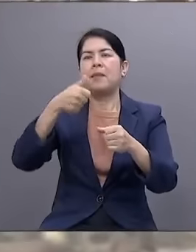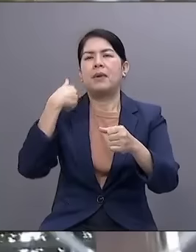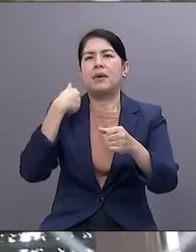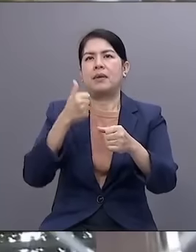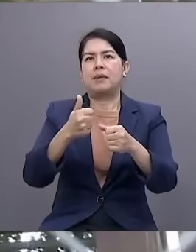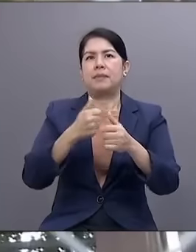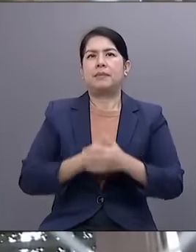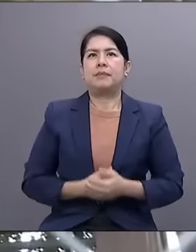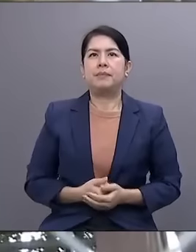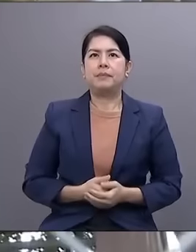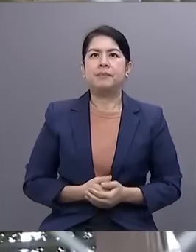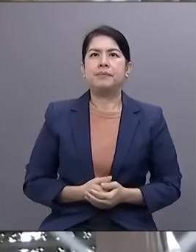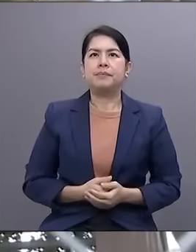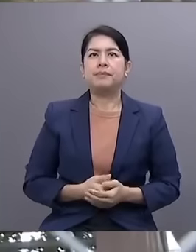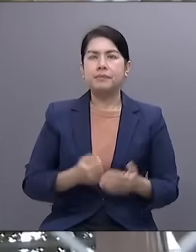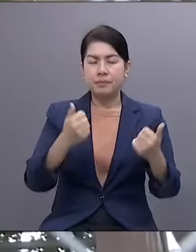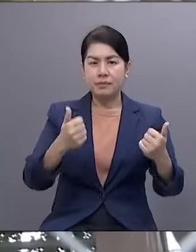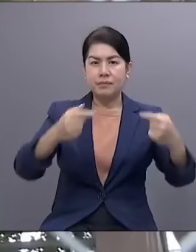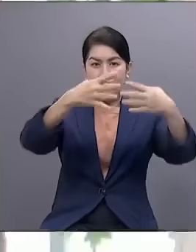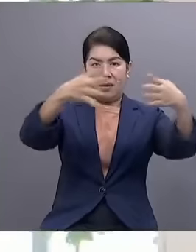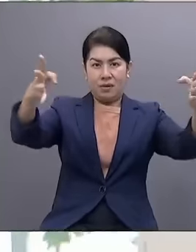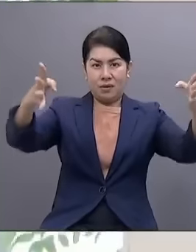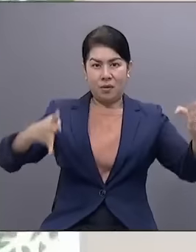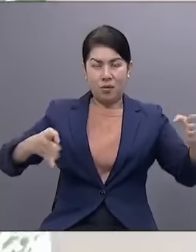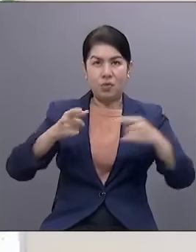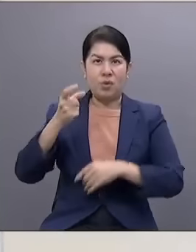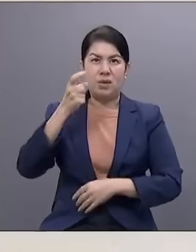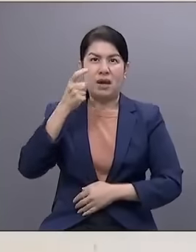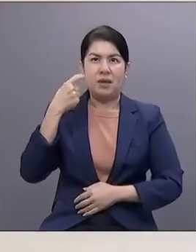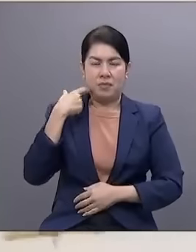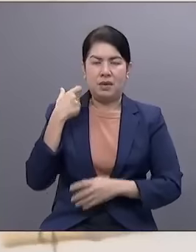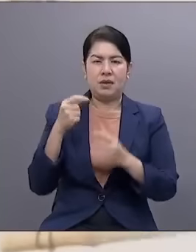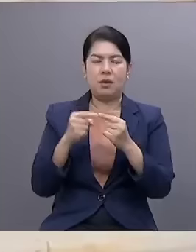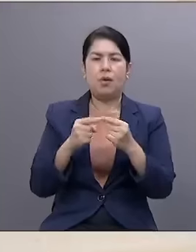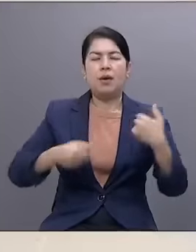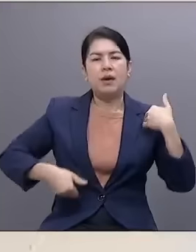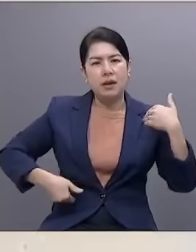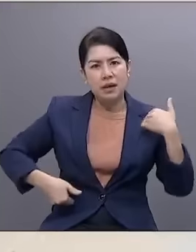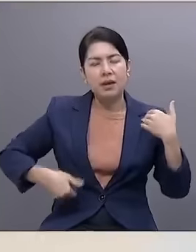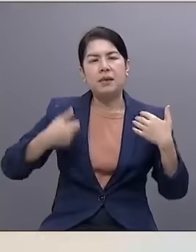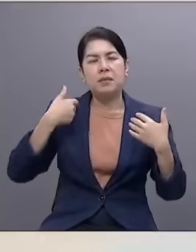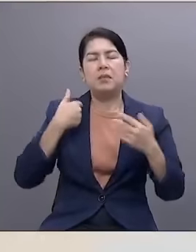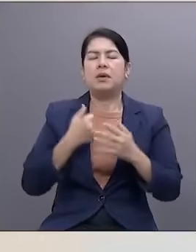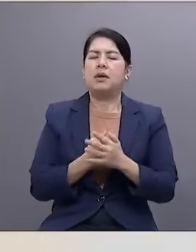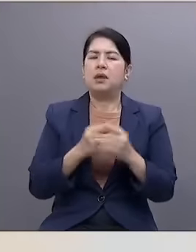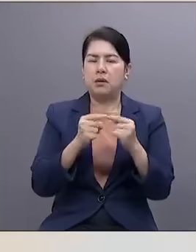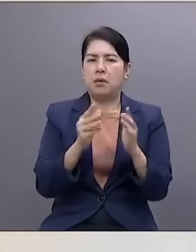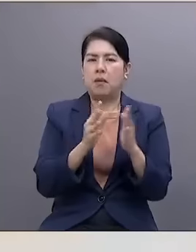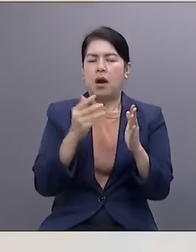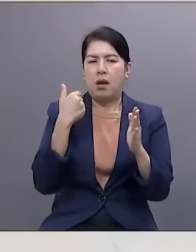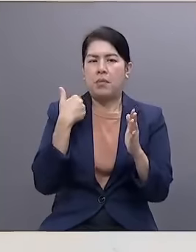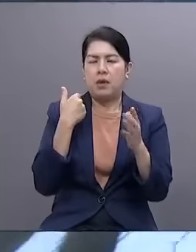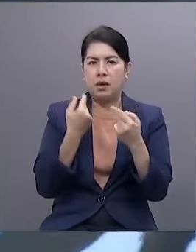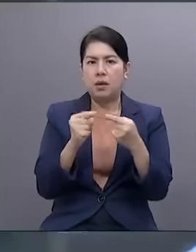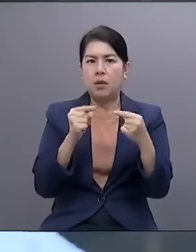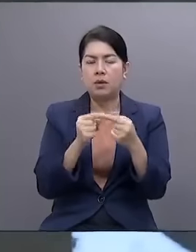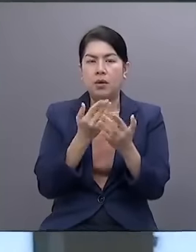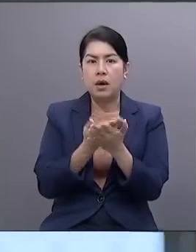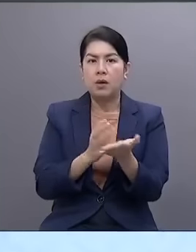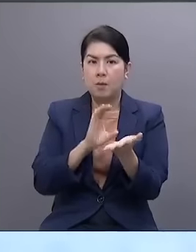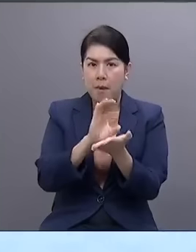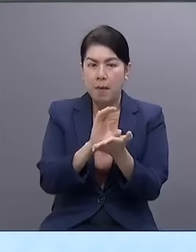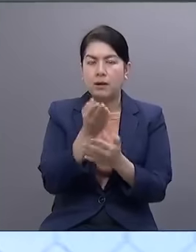ตายครับตอนนี้กรงเฟสแรกทั้ง3กรงมีลิงอยู่3ฝูงแล้วนะครับงบประมาณที่นายกเทศมนตรีเมืองลพบุรียื่นขอกับรั